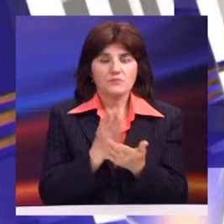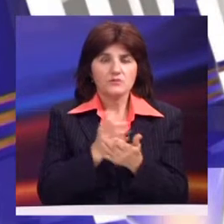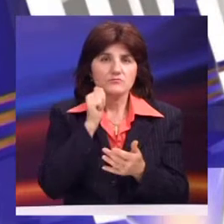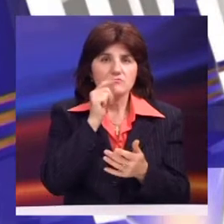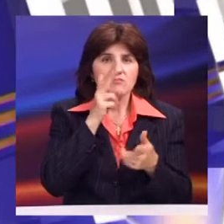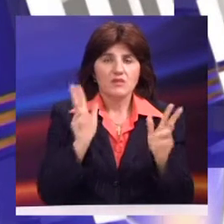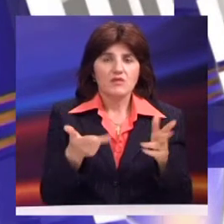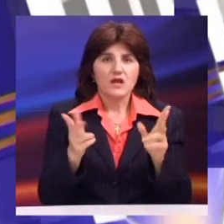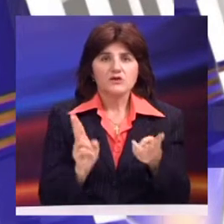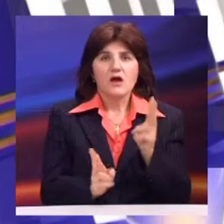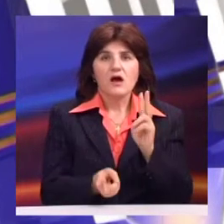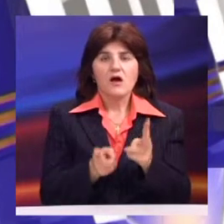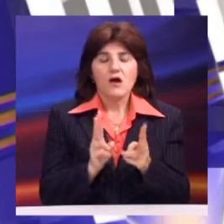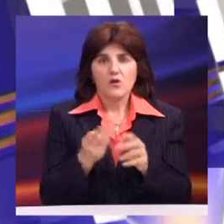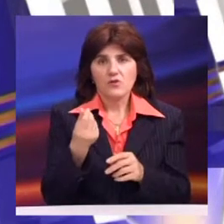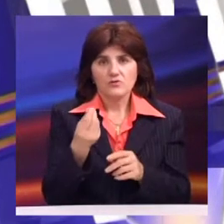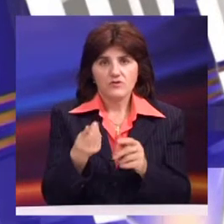načina svakako. To je